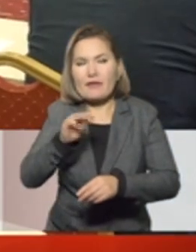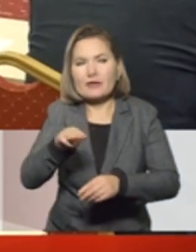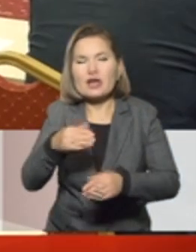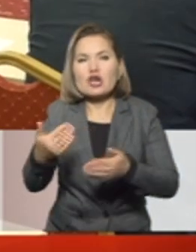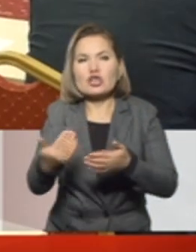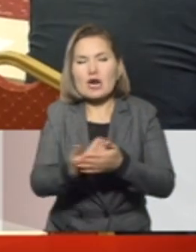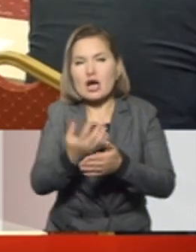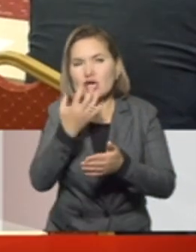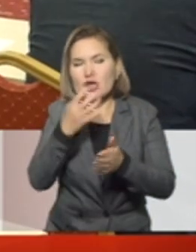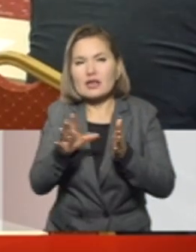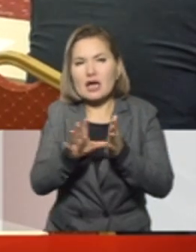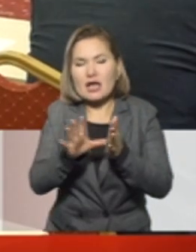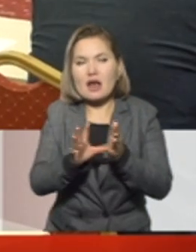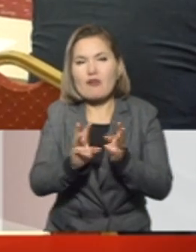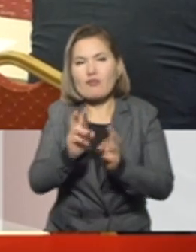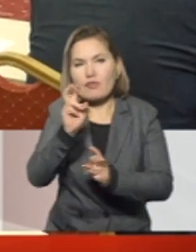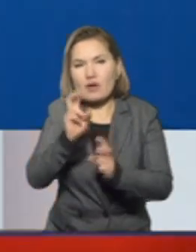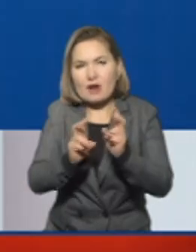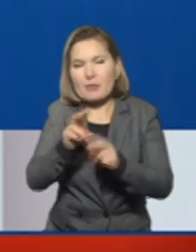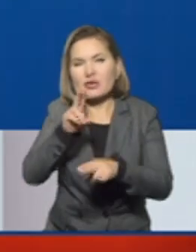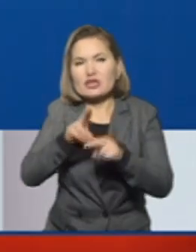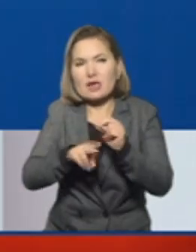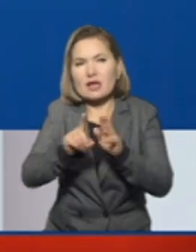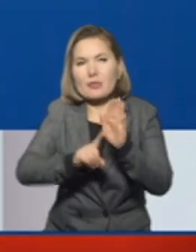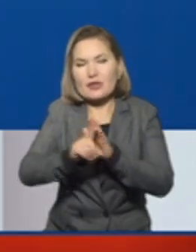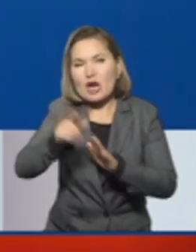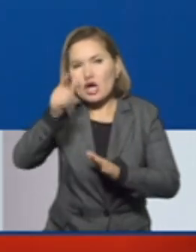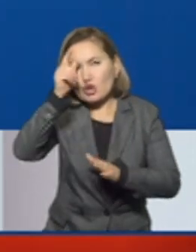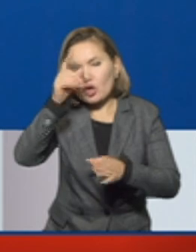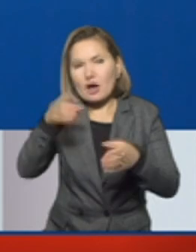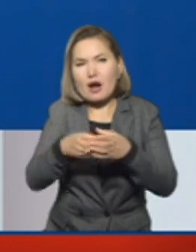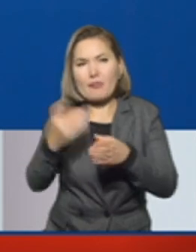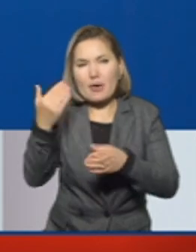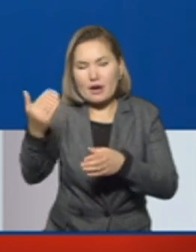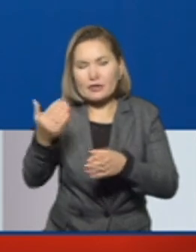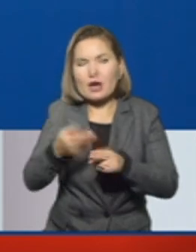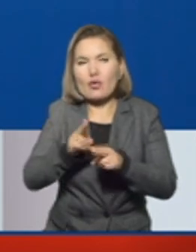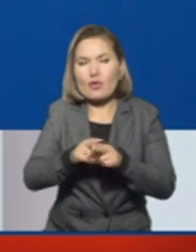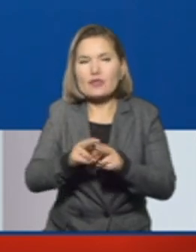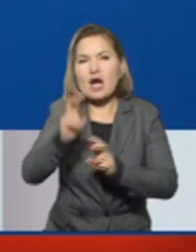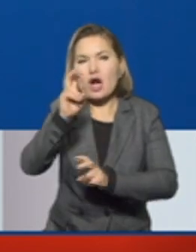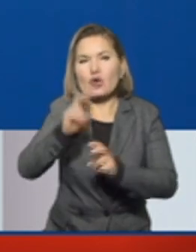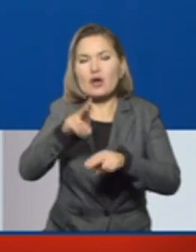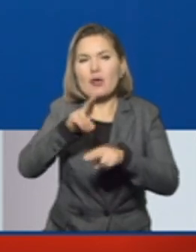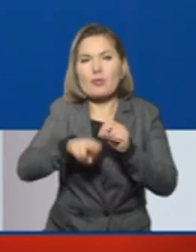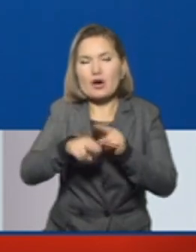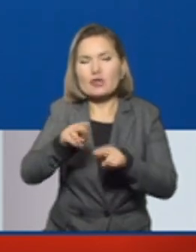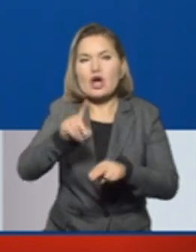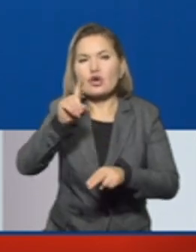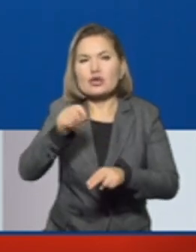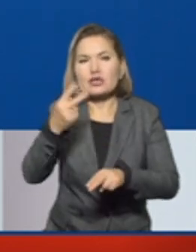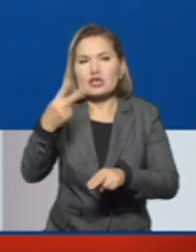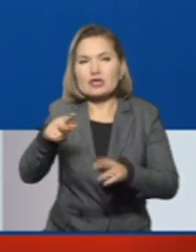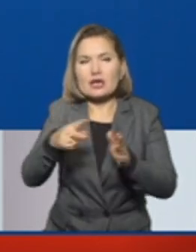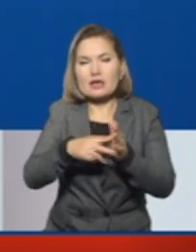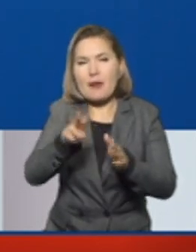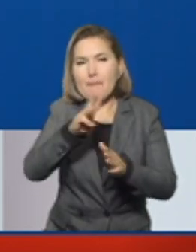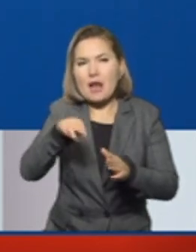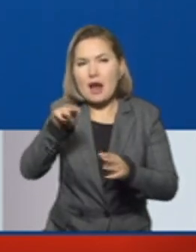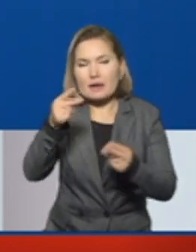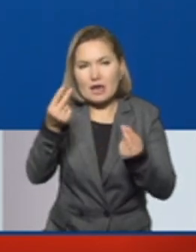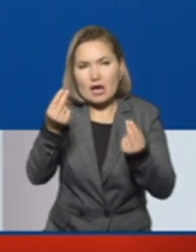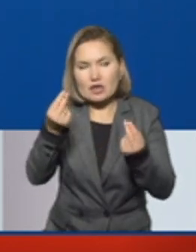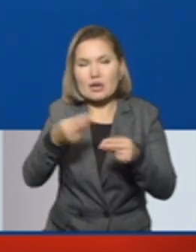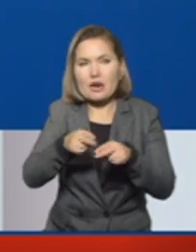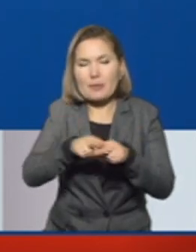жаңа жылу электр орталығының құрылысы салынуда. Түрік компаниясы жылу орталығының құрылысына 127 миллиард теңгеден